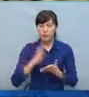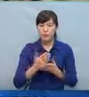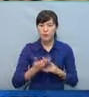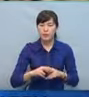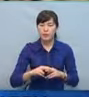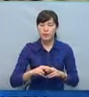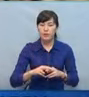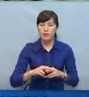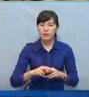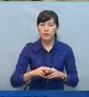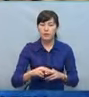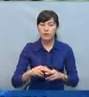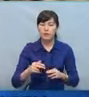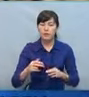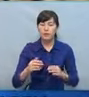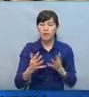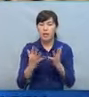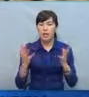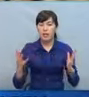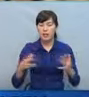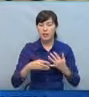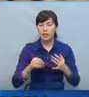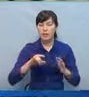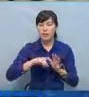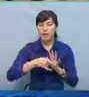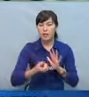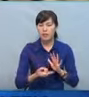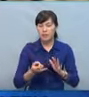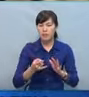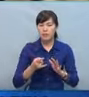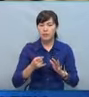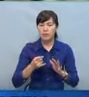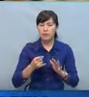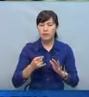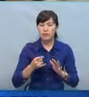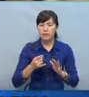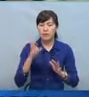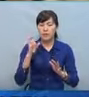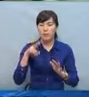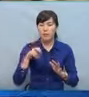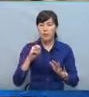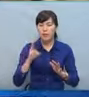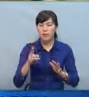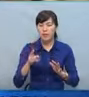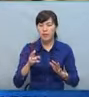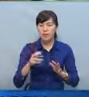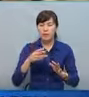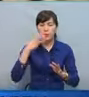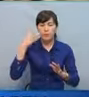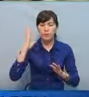білгендерін жасап жатыр. Жан жағын бәрін қоршап алған, жердің бәрін қазып, балық несін жасап қойған. Мысалға мысықтары да